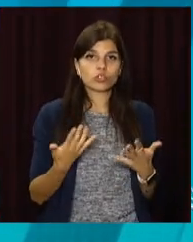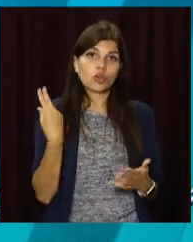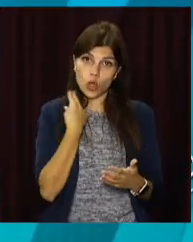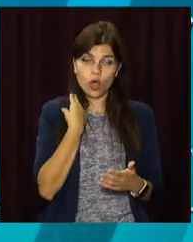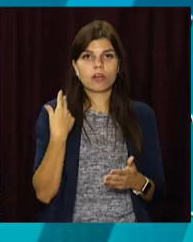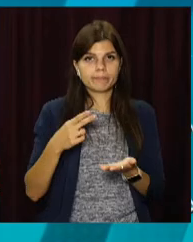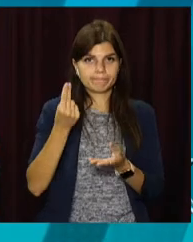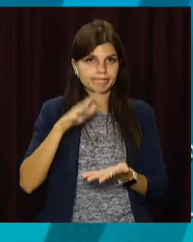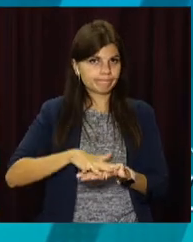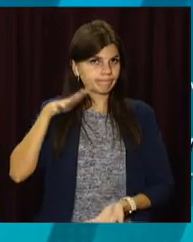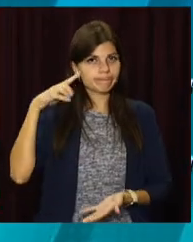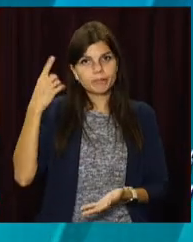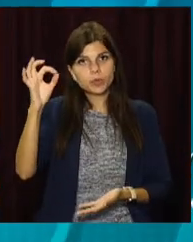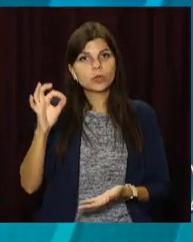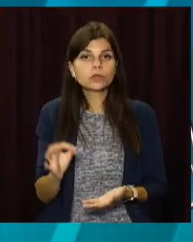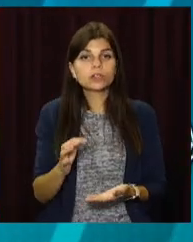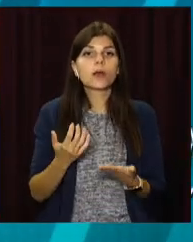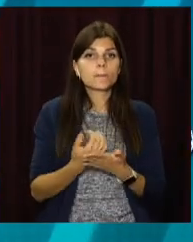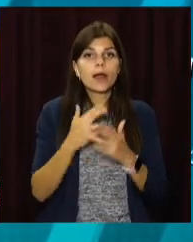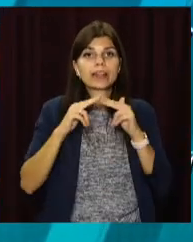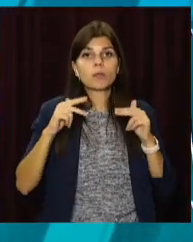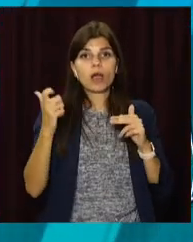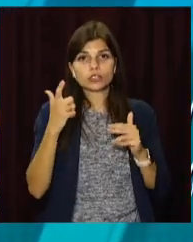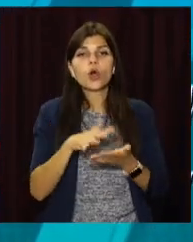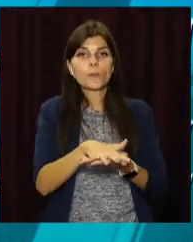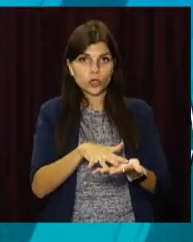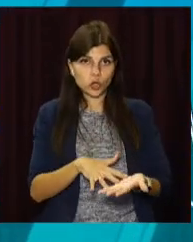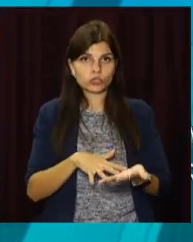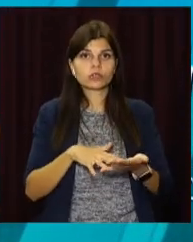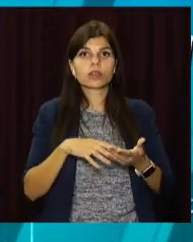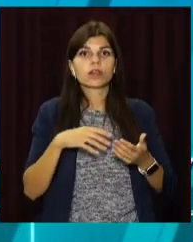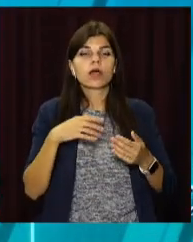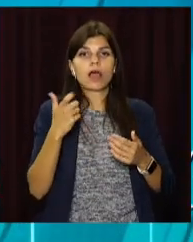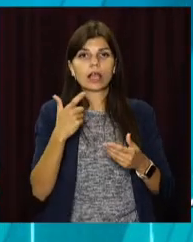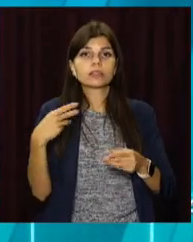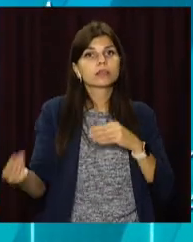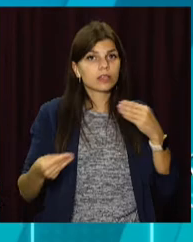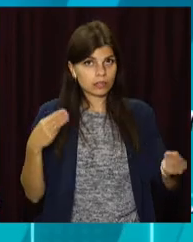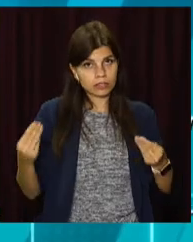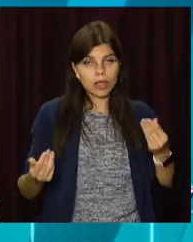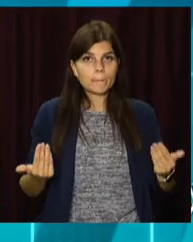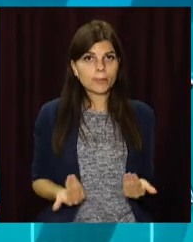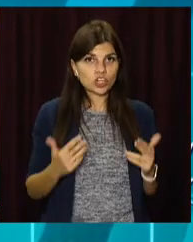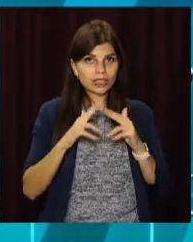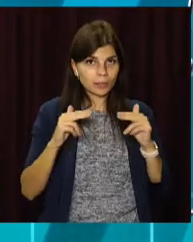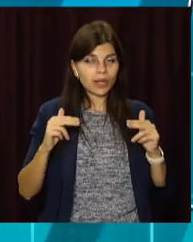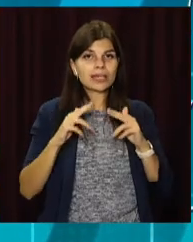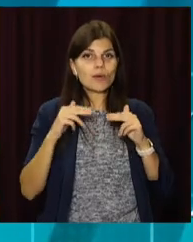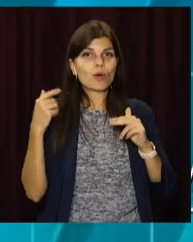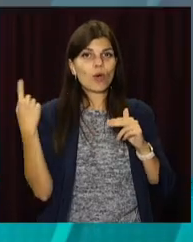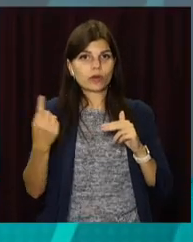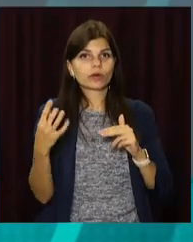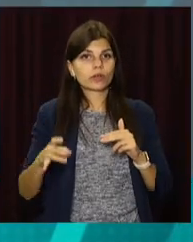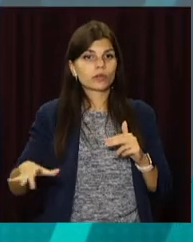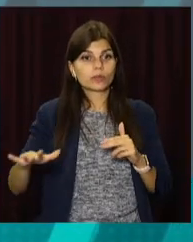борги. Незалежно від зміни законодавства, Дніпрогаз продовжує здійснювати розподіл блакитного палива мешканцям Дніпра та Дніпровського